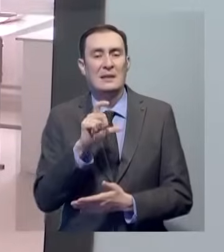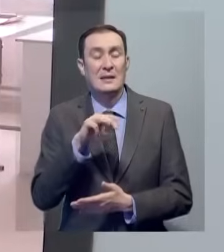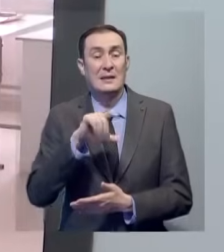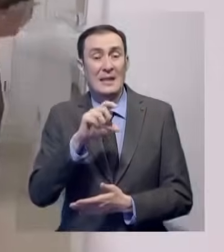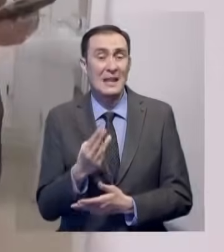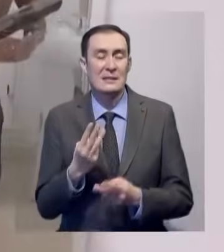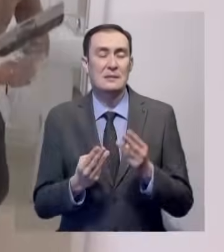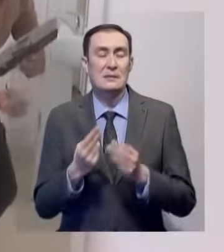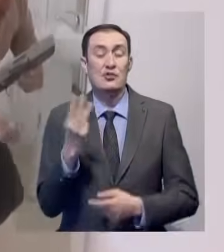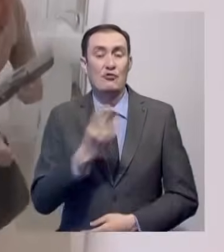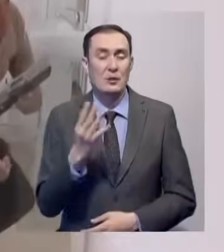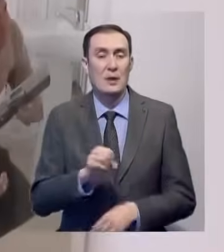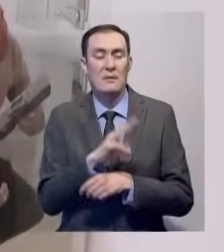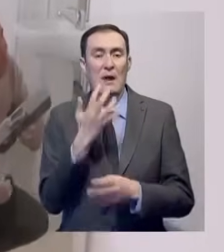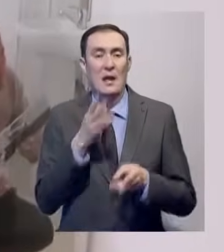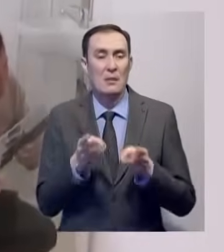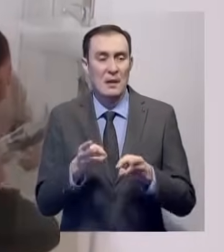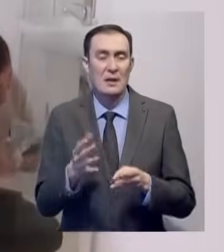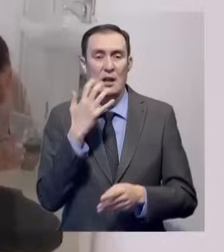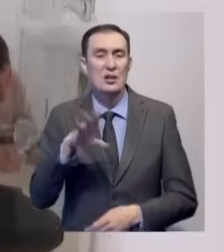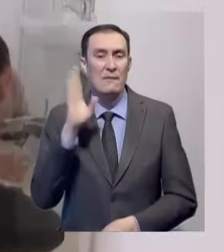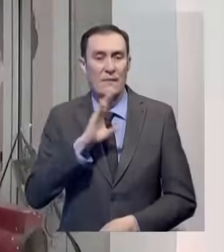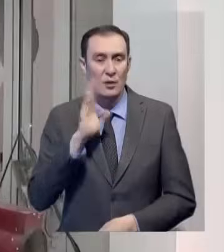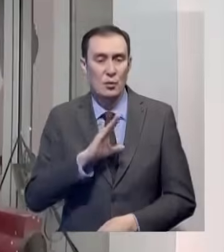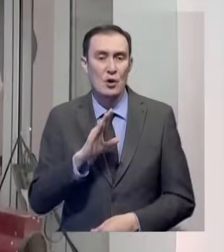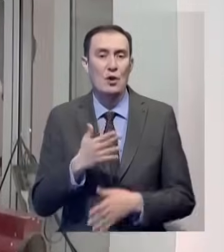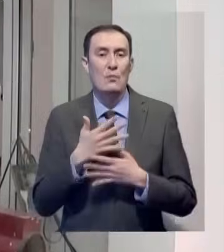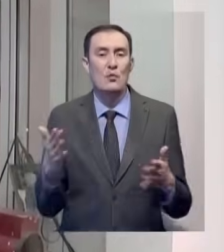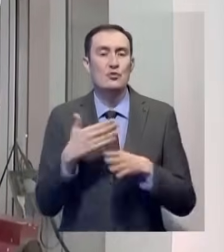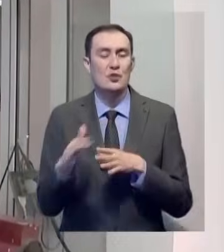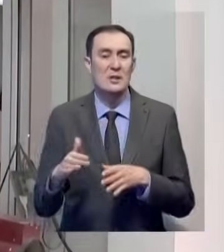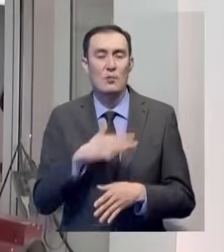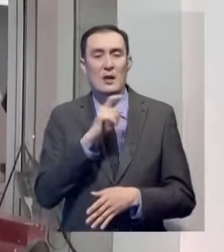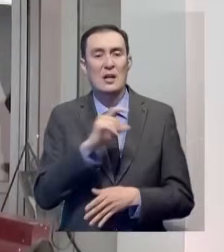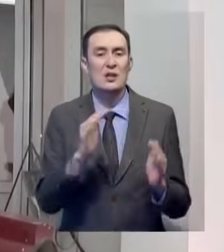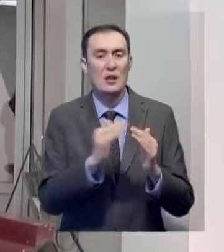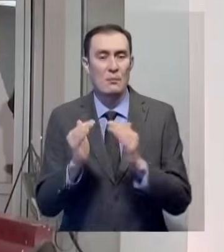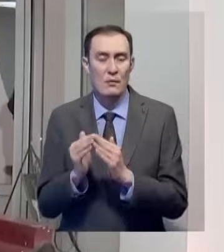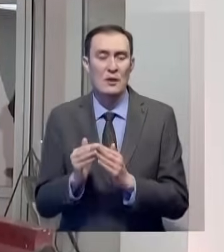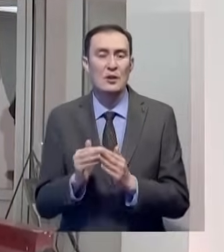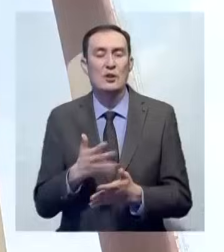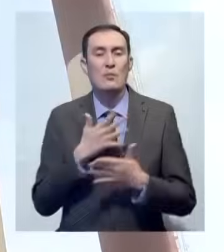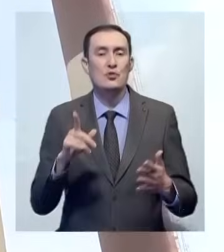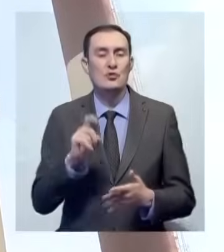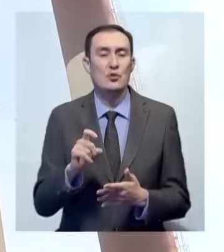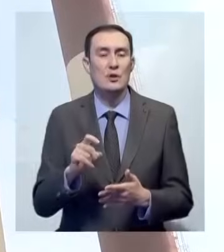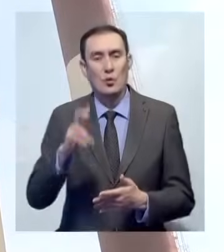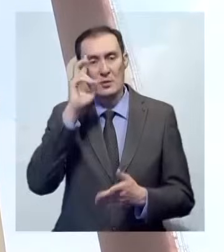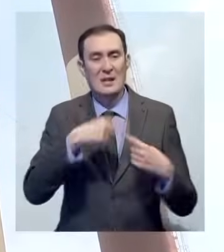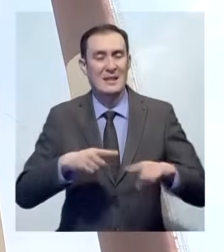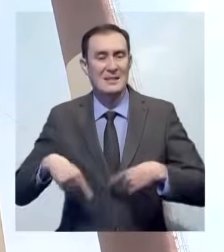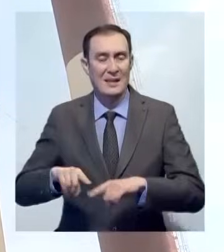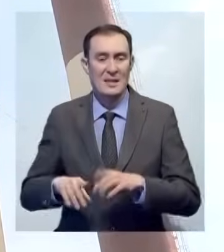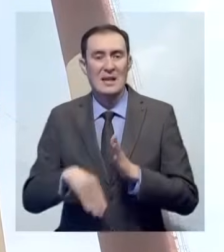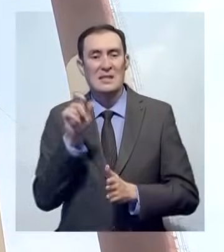ТЭЦ-4. Предприятие обеспечивает отоплением и горячей водой большую часть многоэтажных домов и больше сотни бюджетных